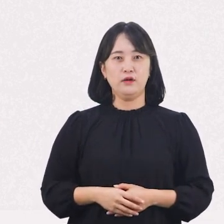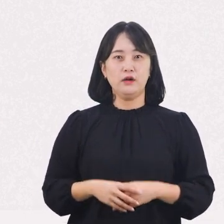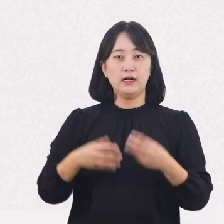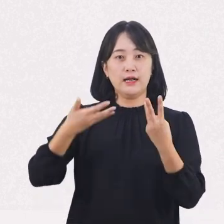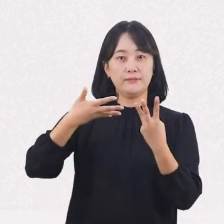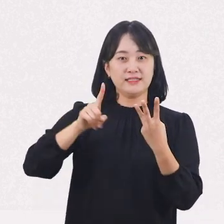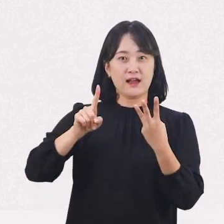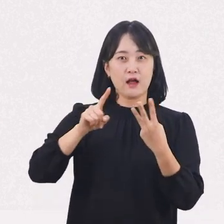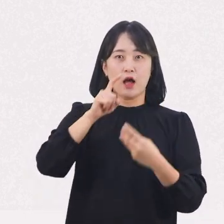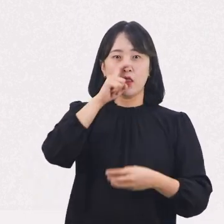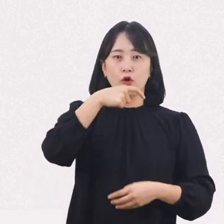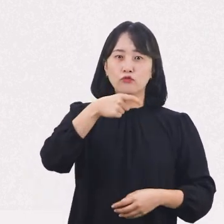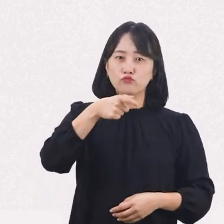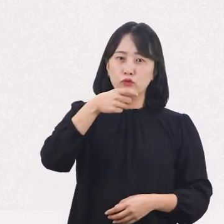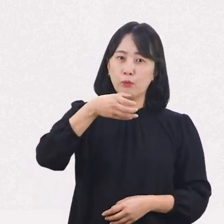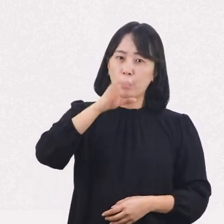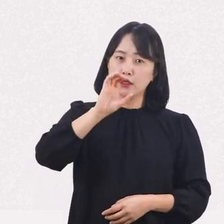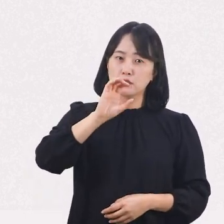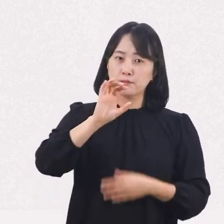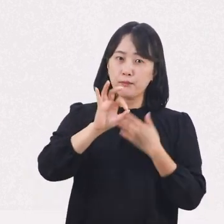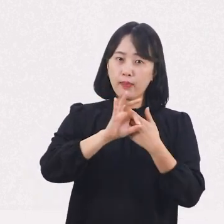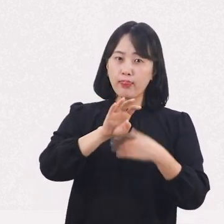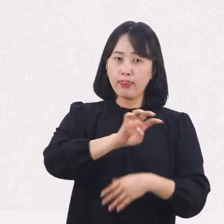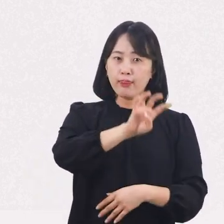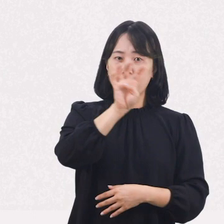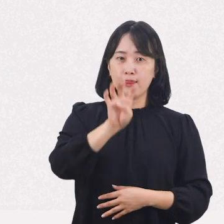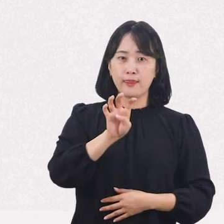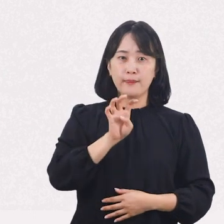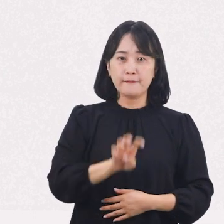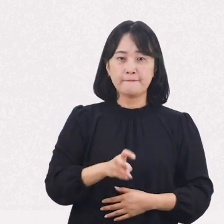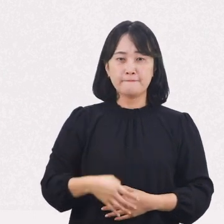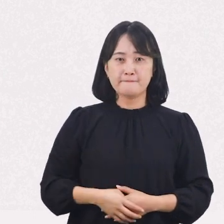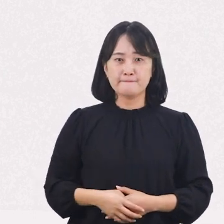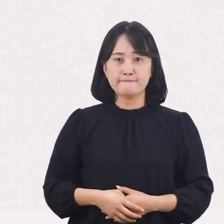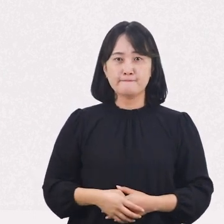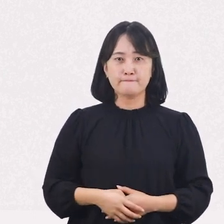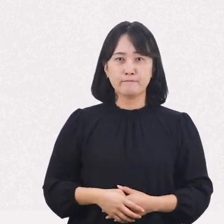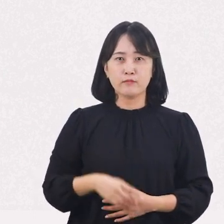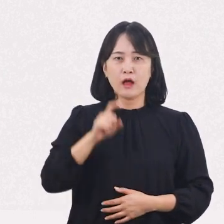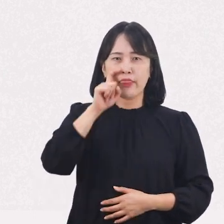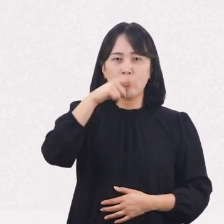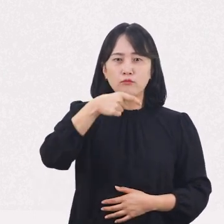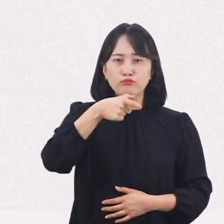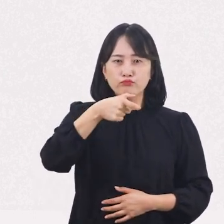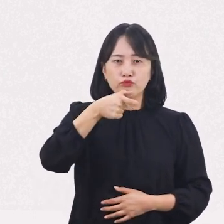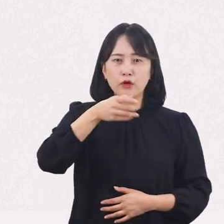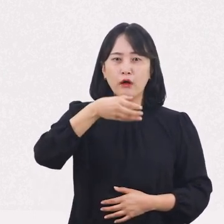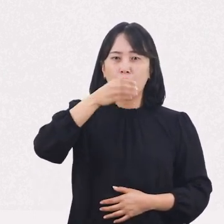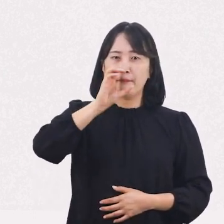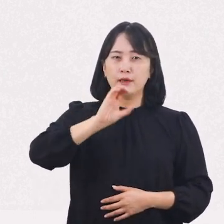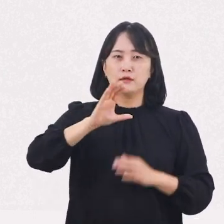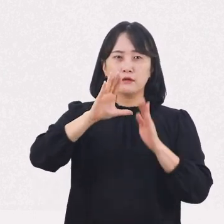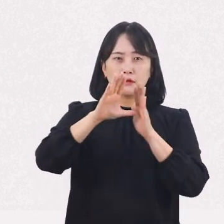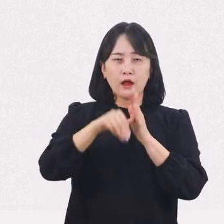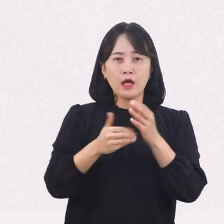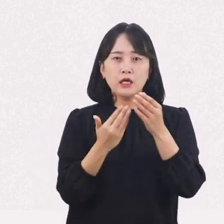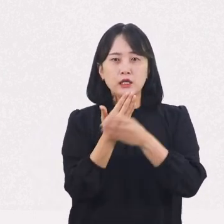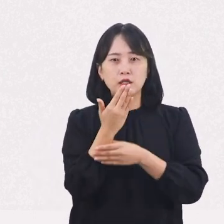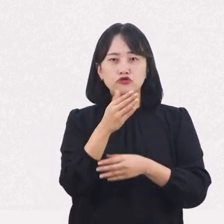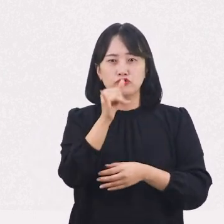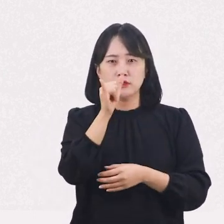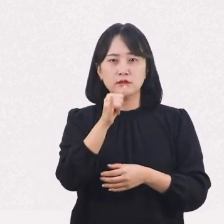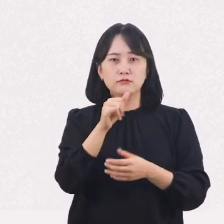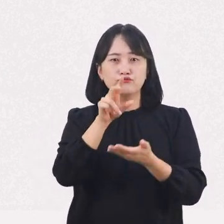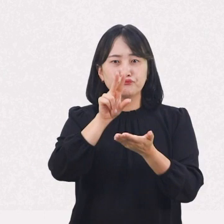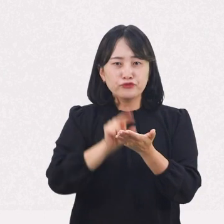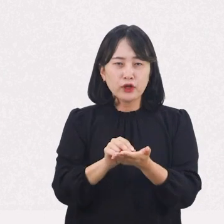3차 시 들어온 물을 먹으면 수업에서는 들어온 물을 마실 때 생길 수 있는 병을 알아보고 들어온 물을